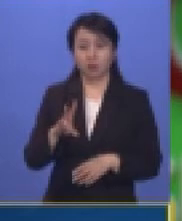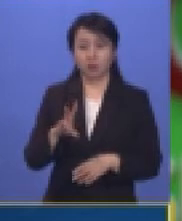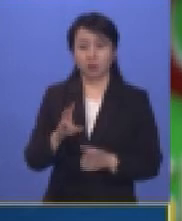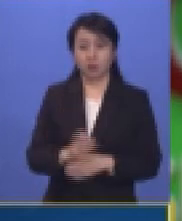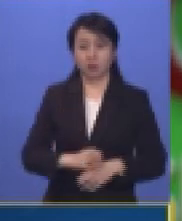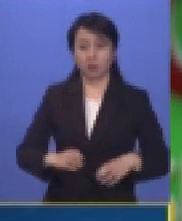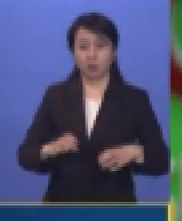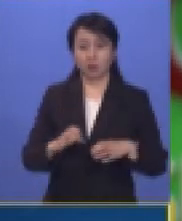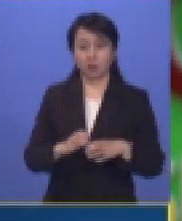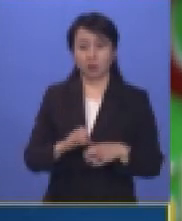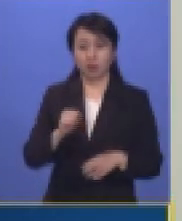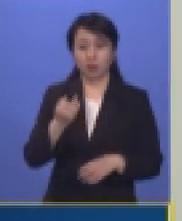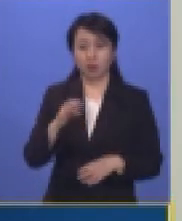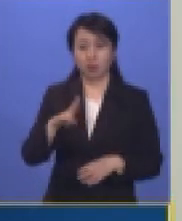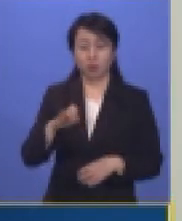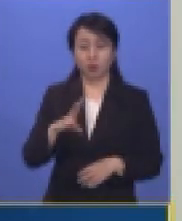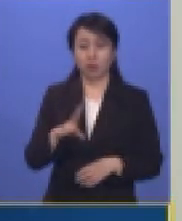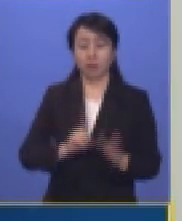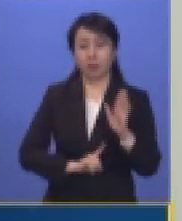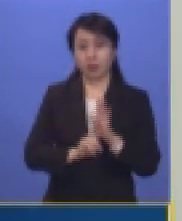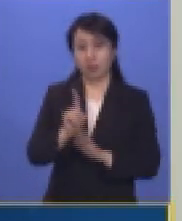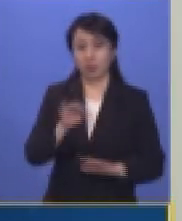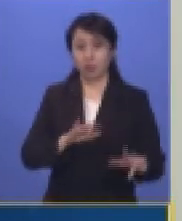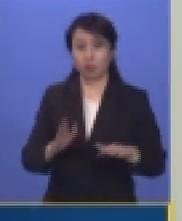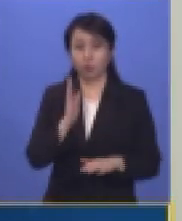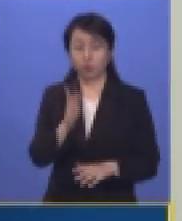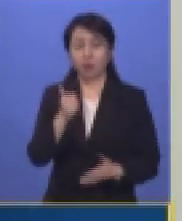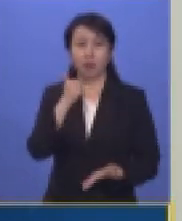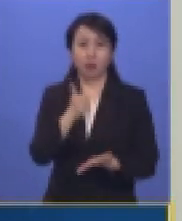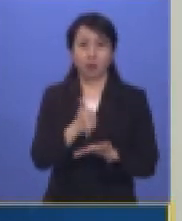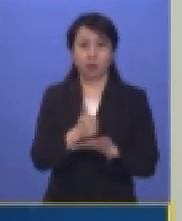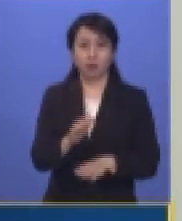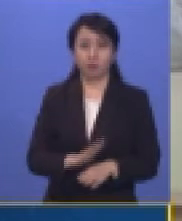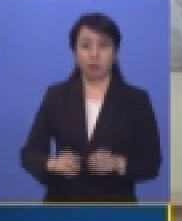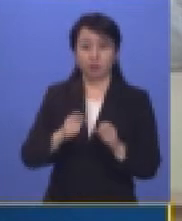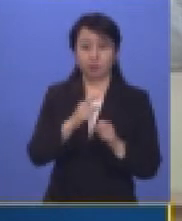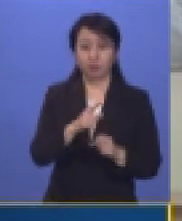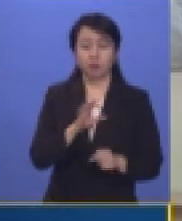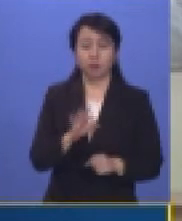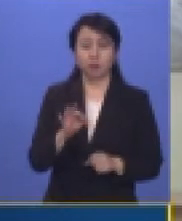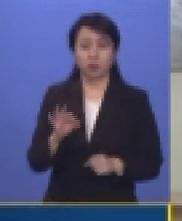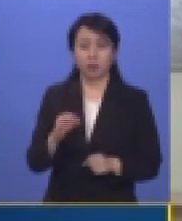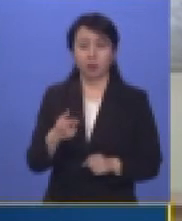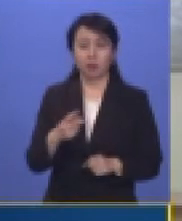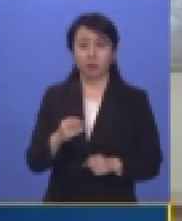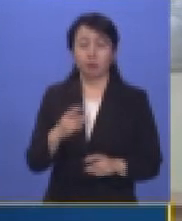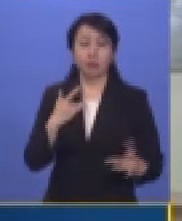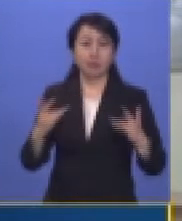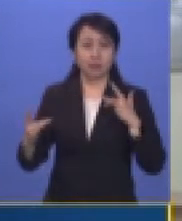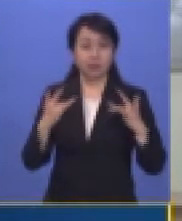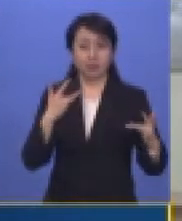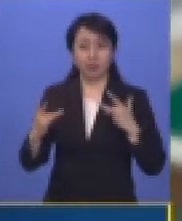коллектив хореографический «Айтуган». Старт мероприятиям будет дан на главной площади в 11 часов, где развернется